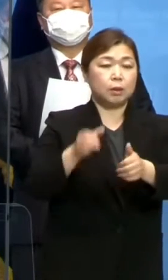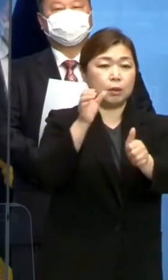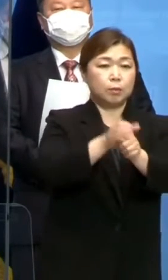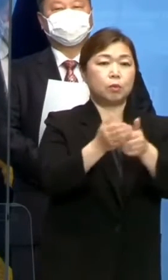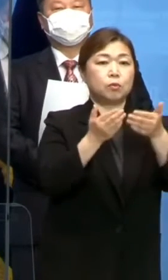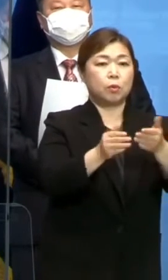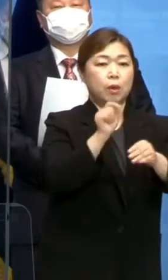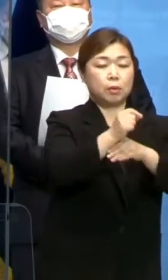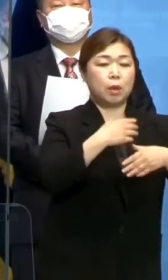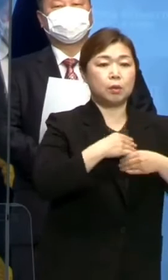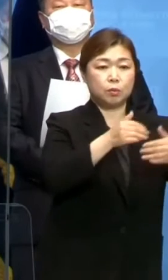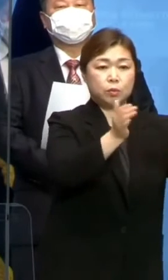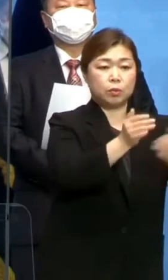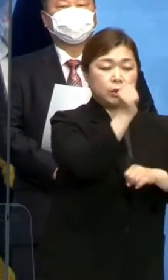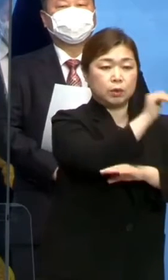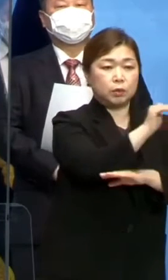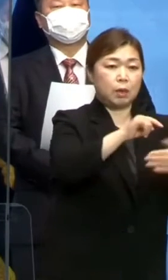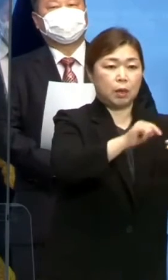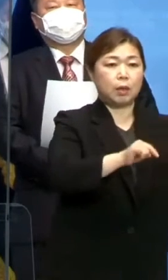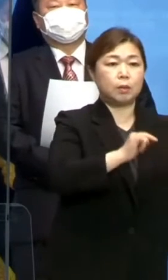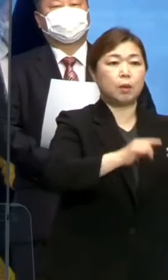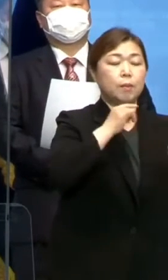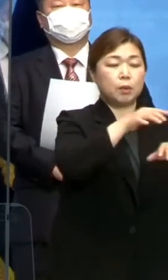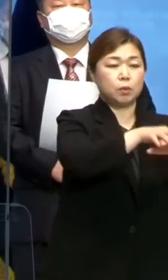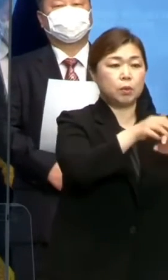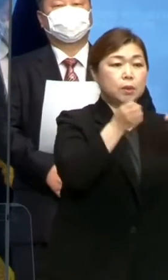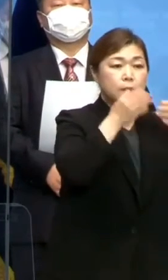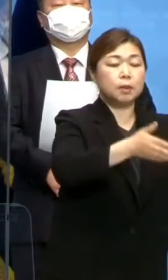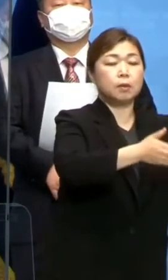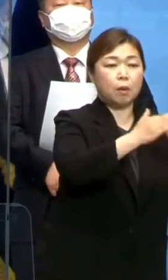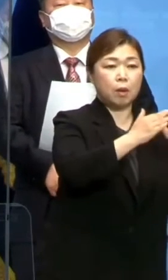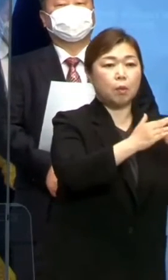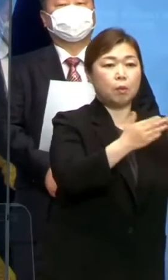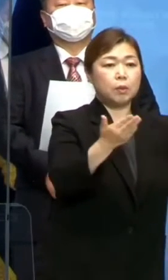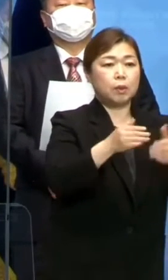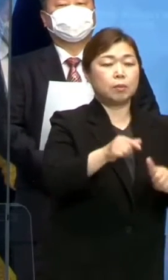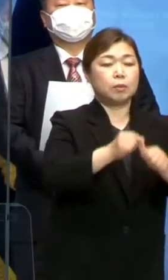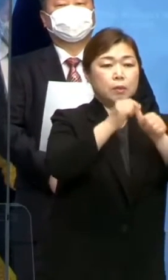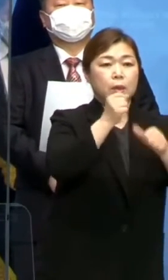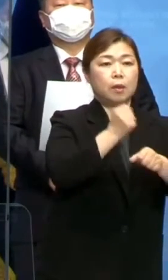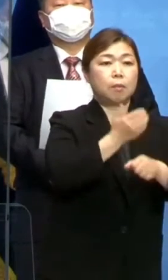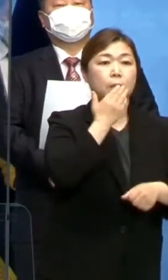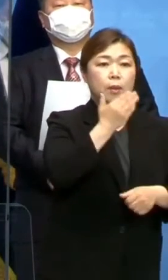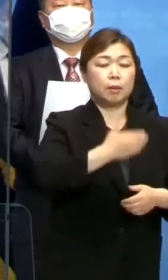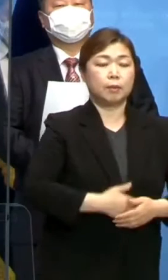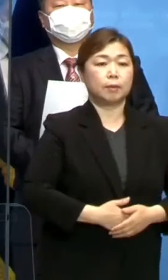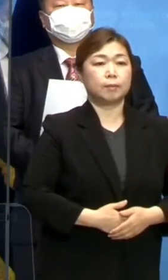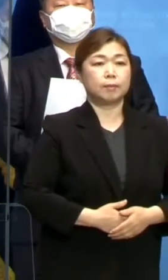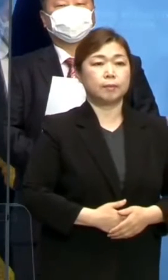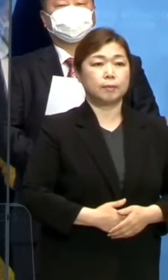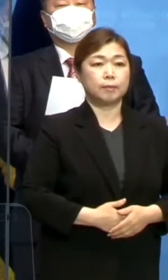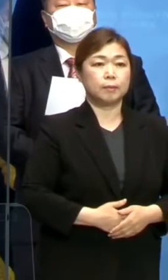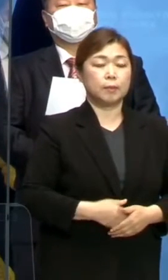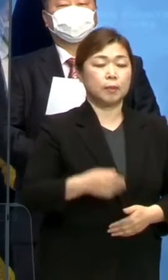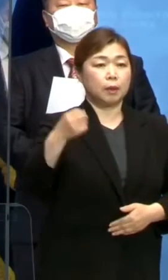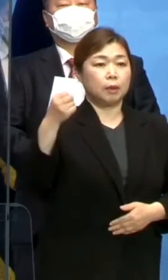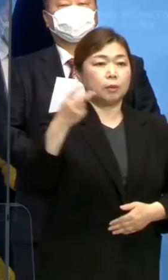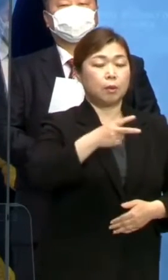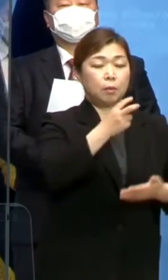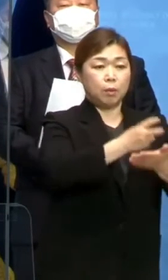행정안전부가 정해놓은 기준 내에서만 조직 신설과 인력 증원이 가능합니다 또